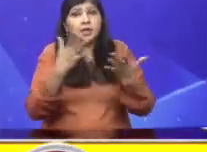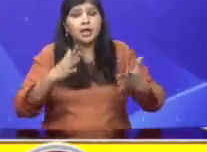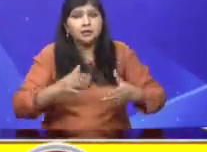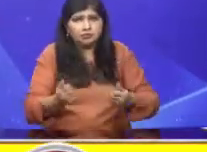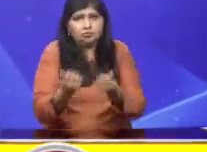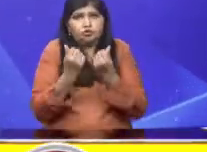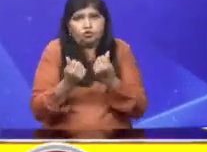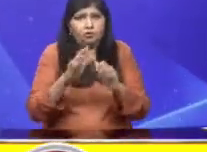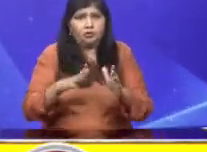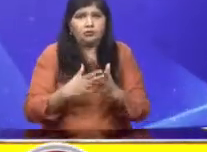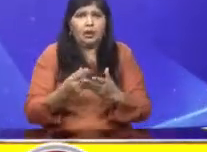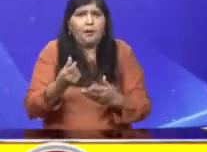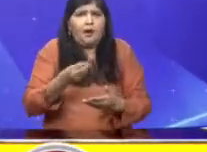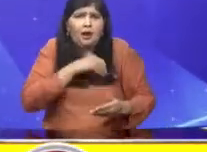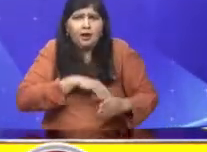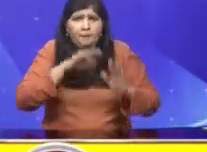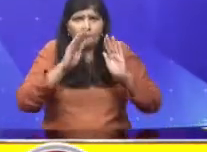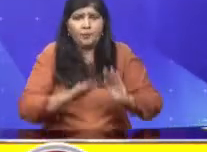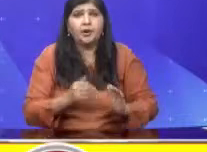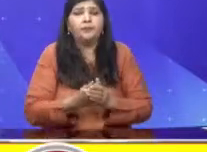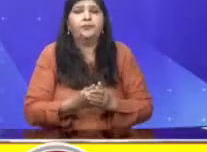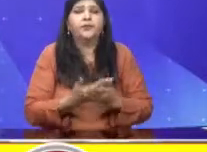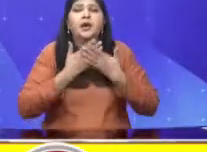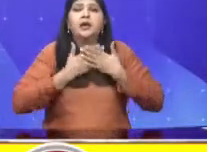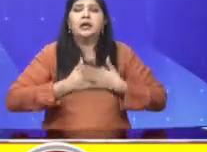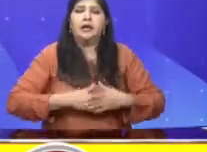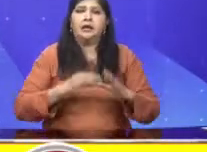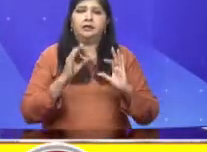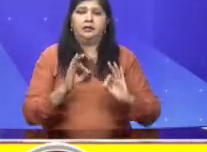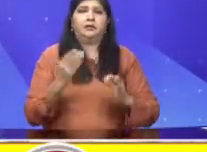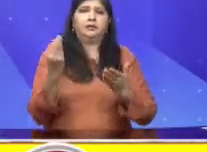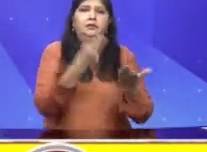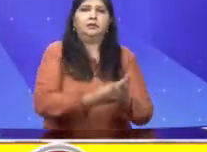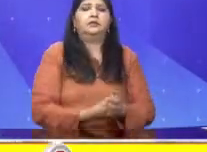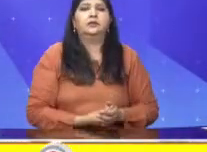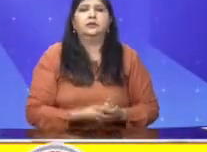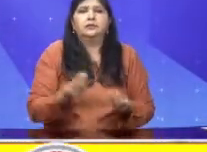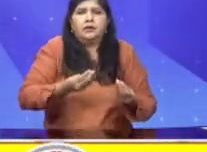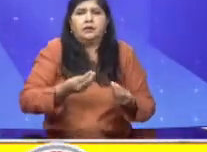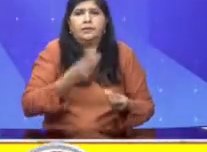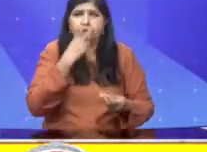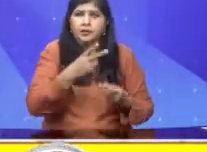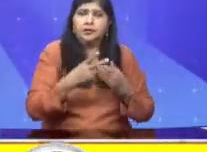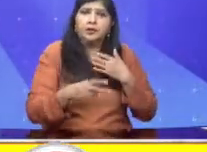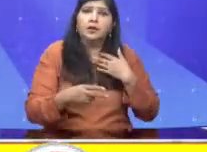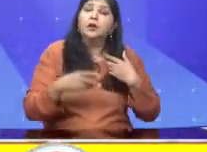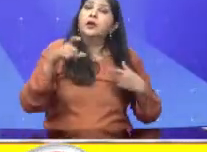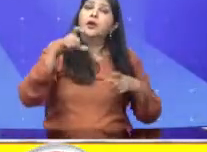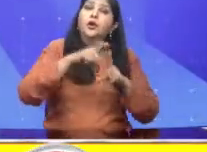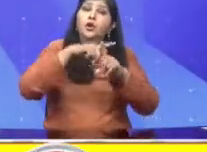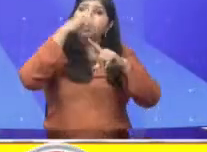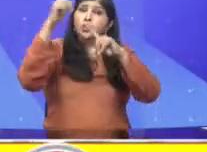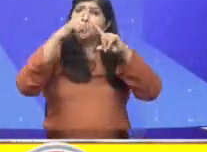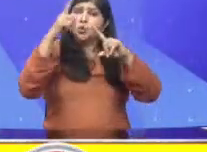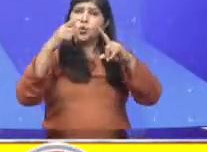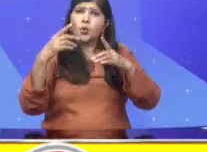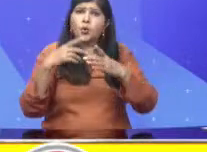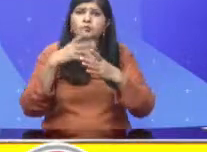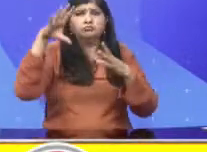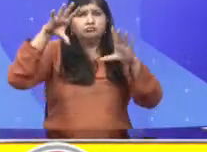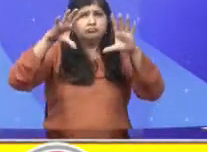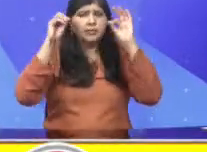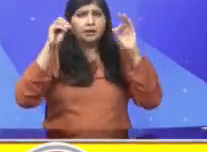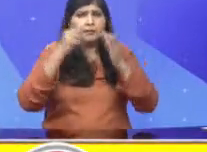टिकाव, किफायती और आराम दायक होते हैं मैंने हाली में ड्रोजेक्स के जरिये इन